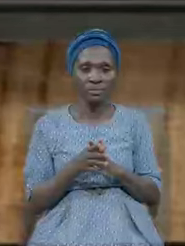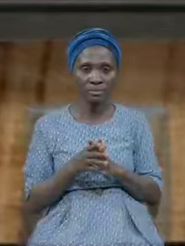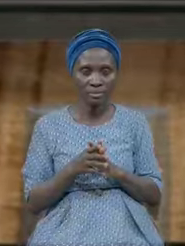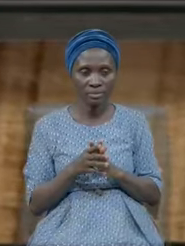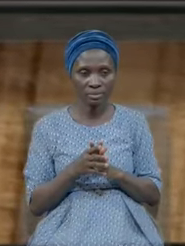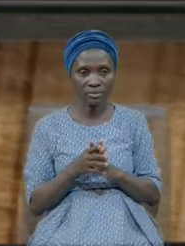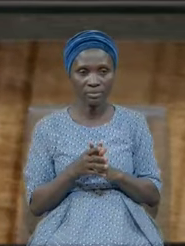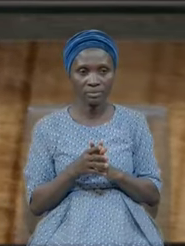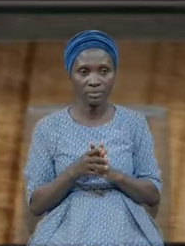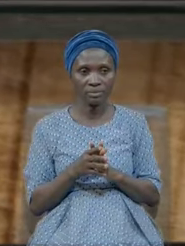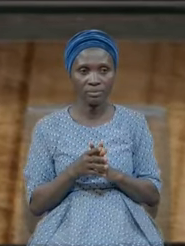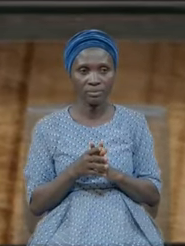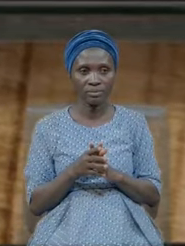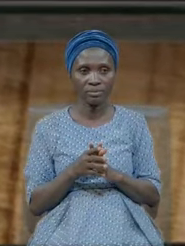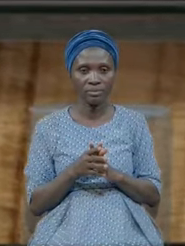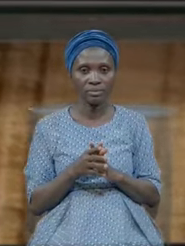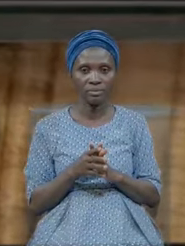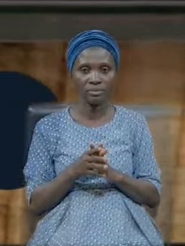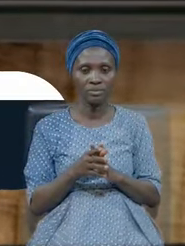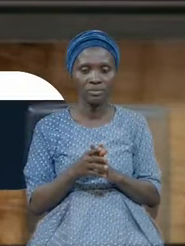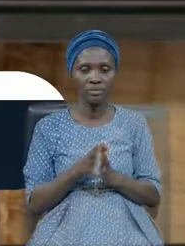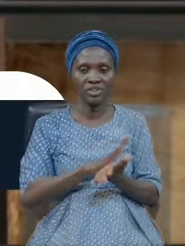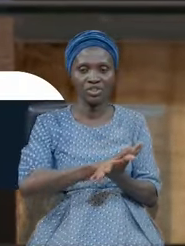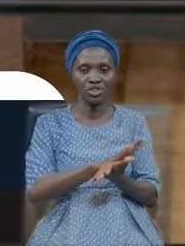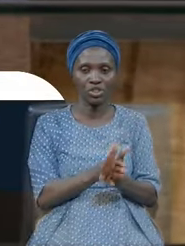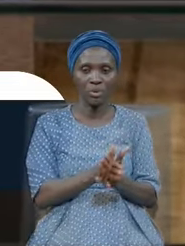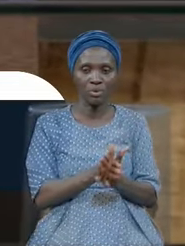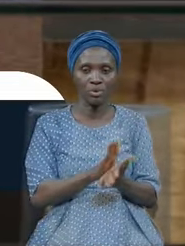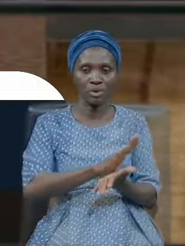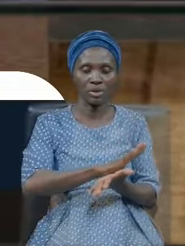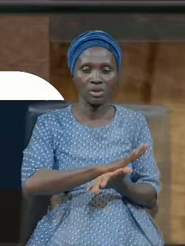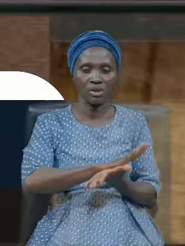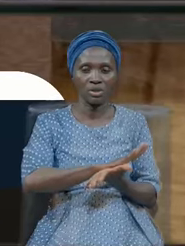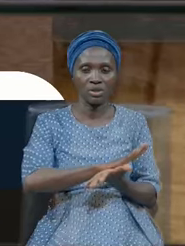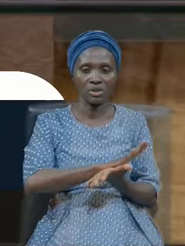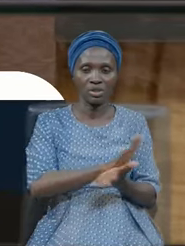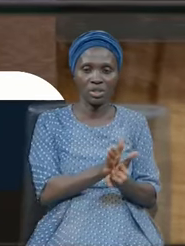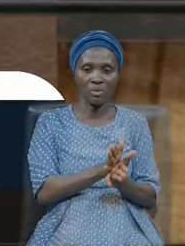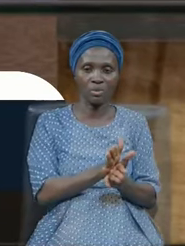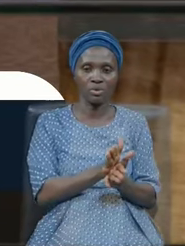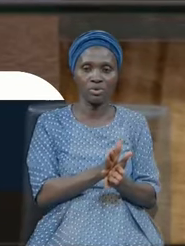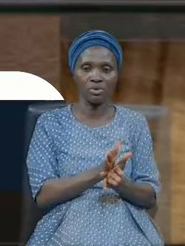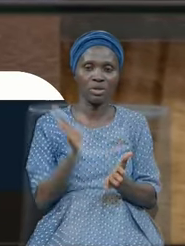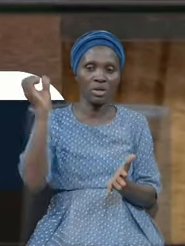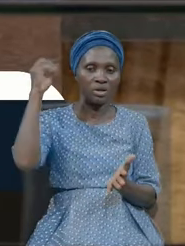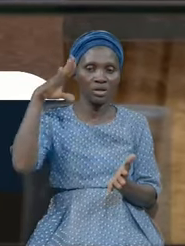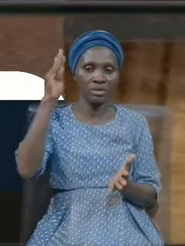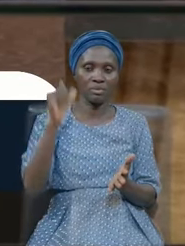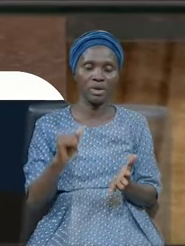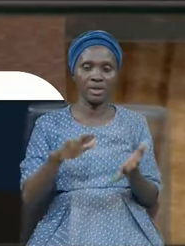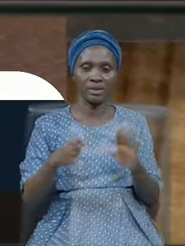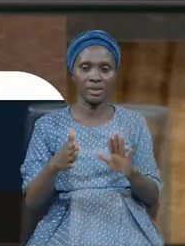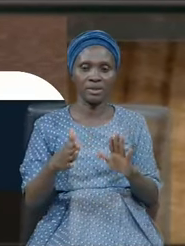grâce ou traget la grâce bafouée par la foi